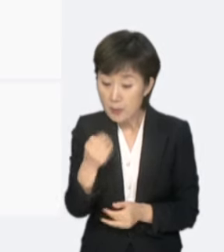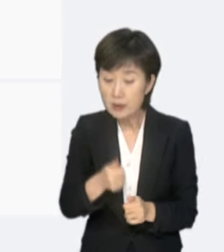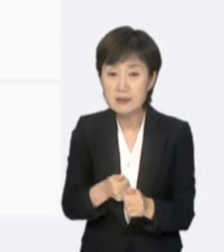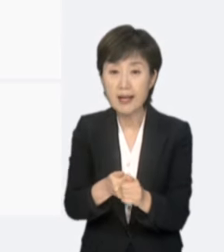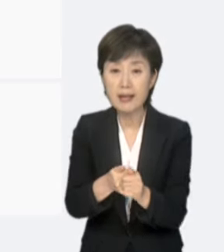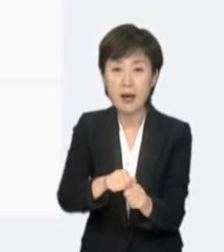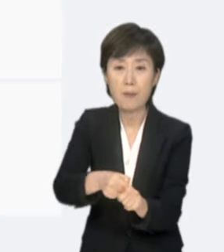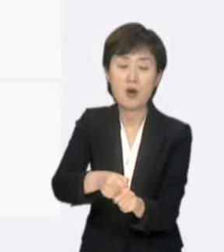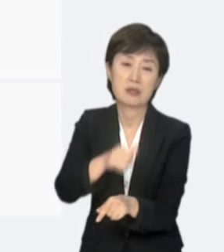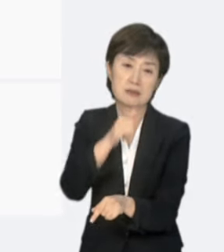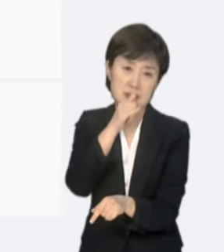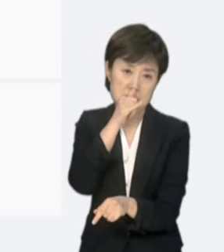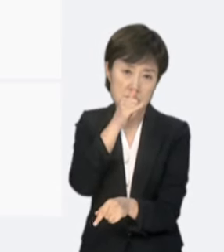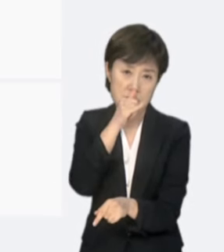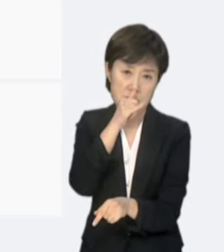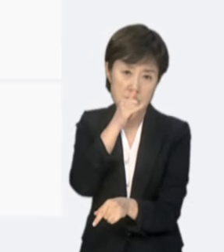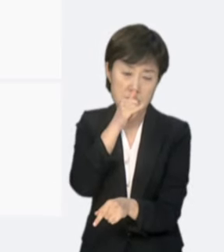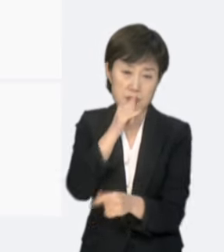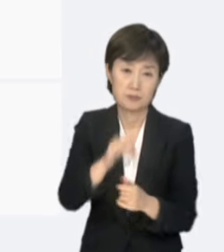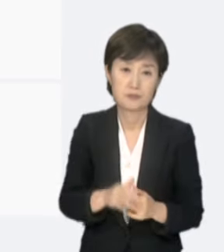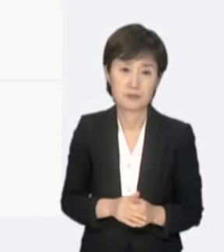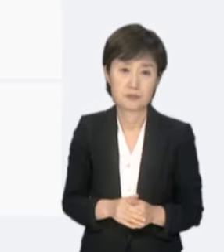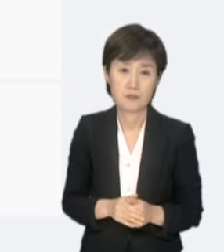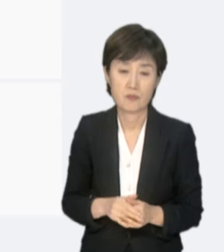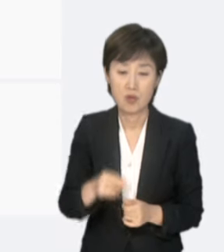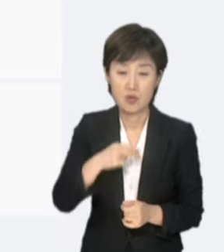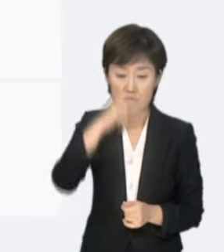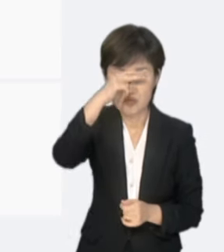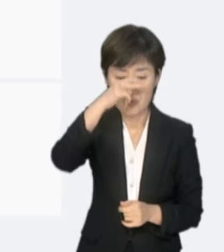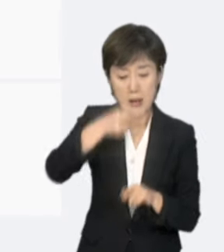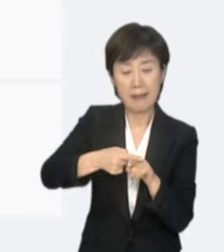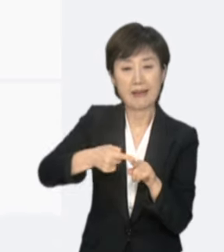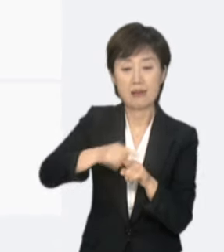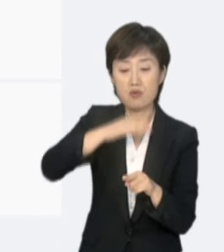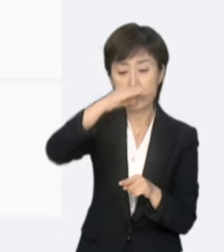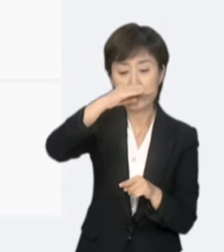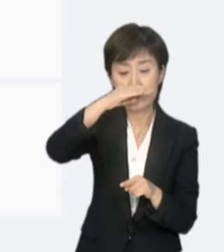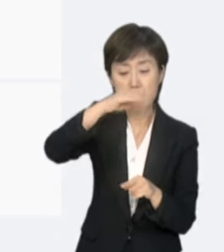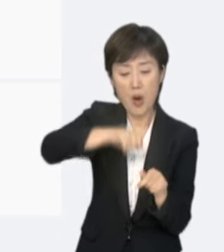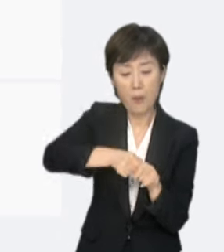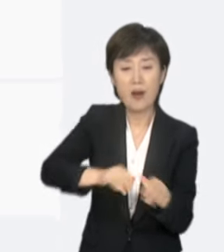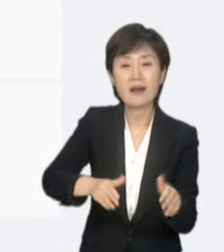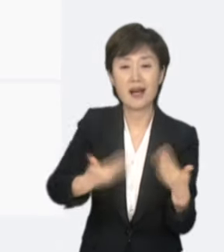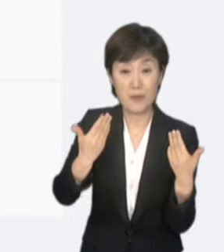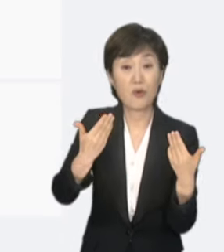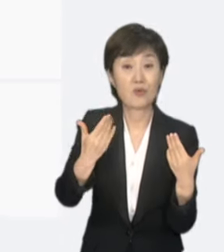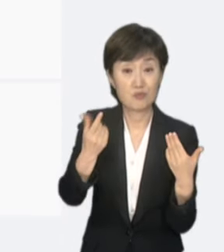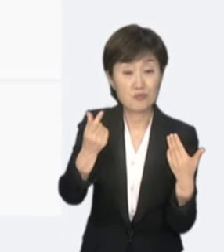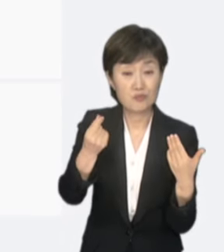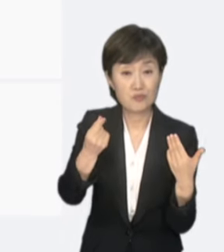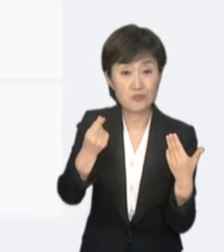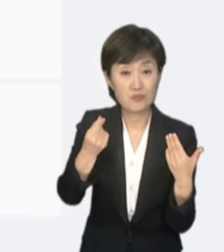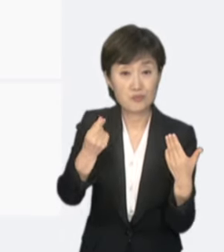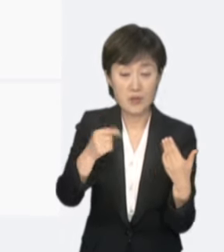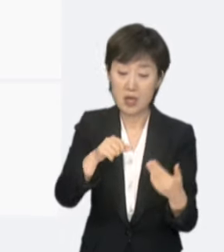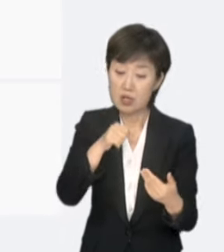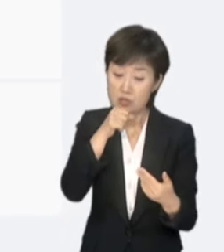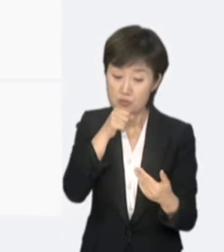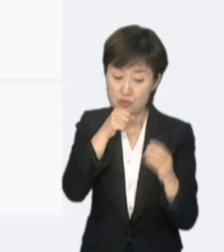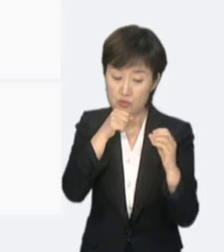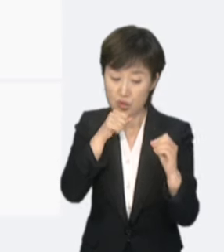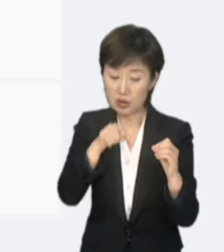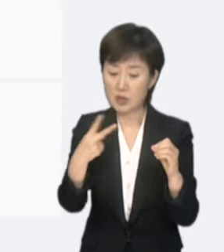법정형이 정해져 있습니다. 네. 상대적으로 그 술에 덜 취한 상태면 조금 더 경미한 법정형으로 적용돼 있고